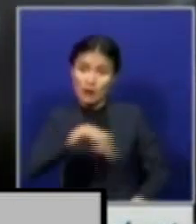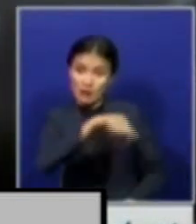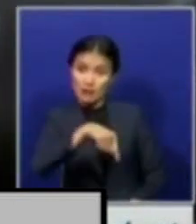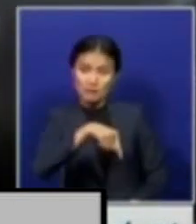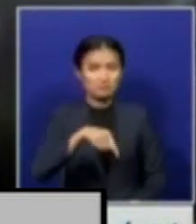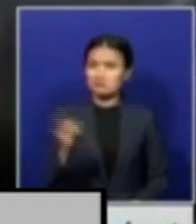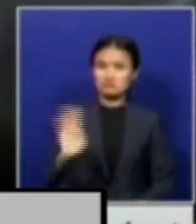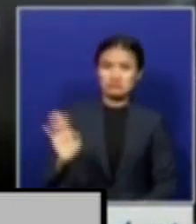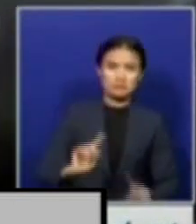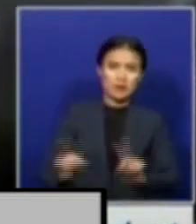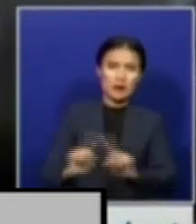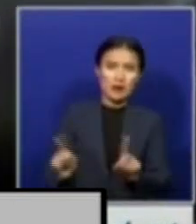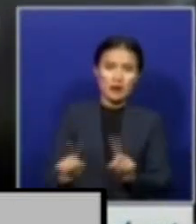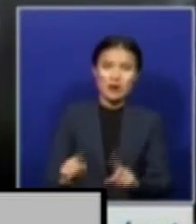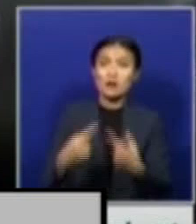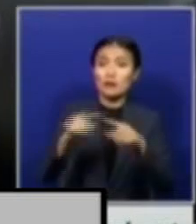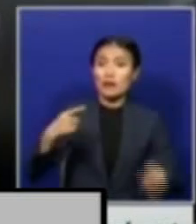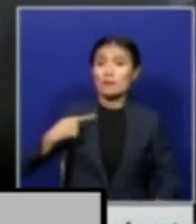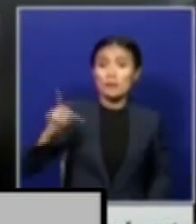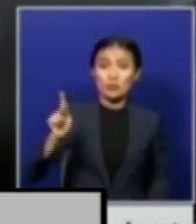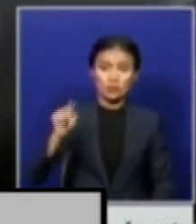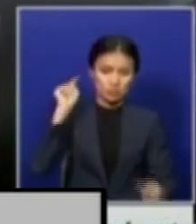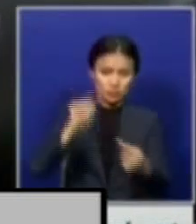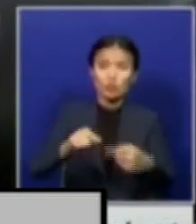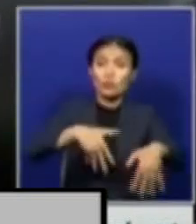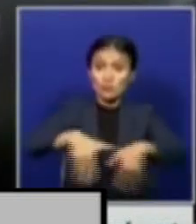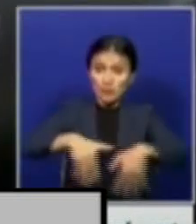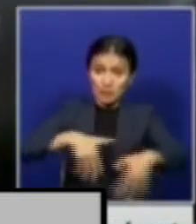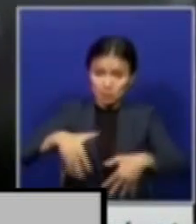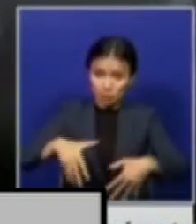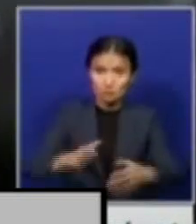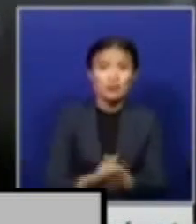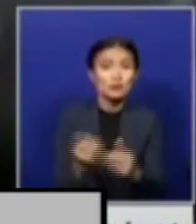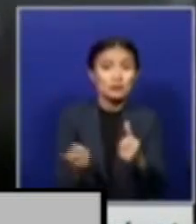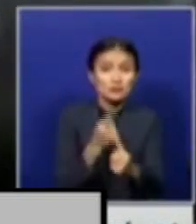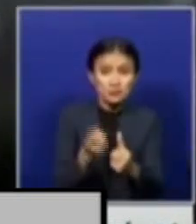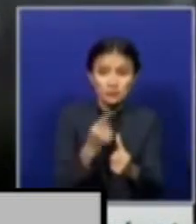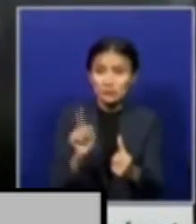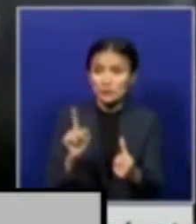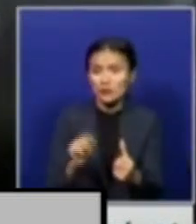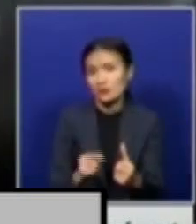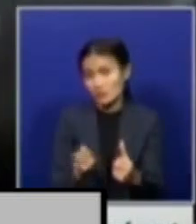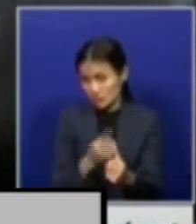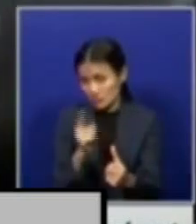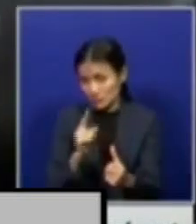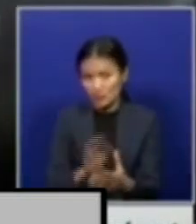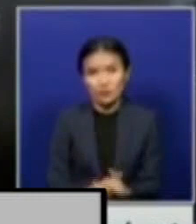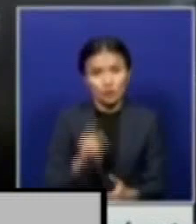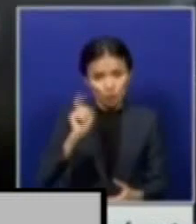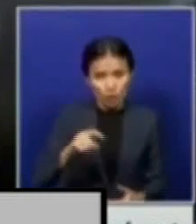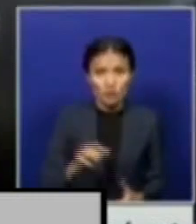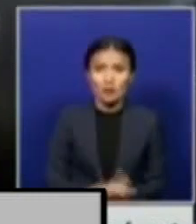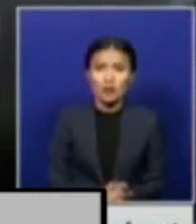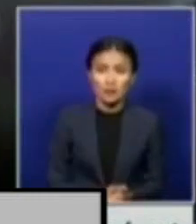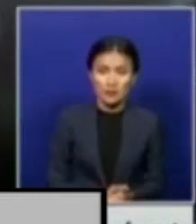คนไทยทั้งประเทศข้อที่1ท่านต้องสนับสนุนครับให้ตัวแทนพี่น้องประชาชนก็คือพี่น้องส.